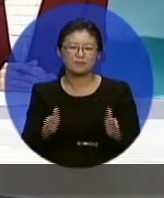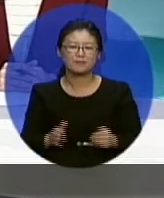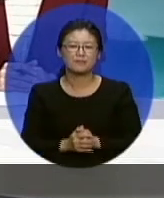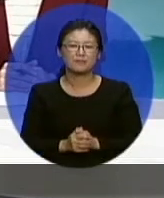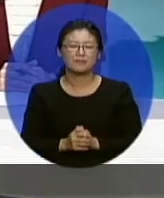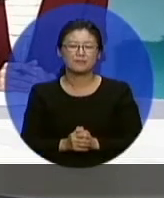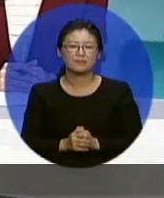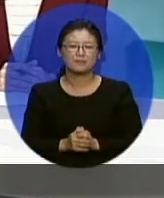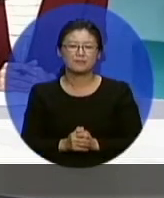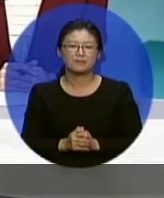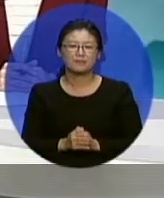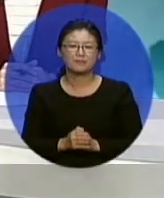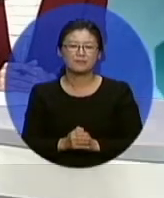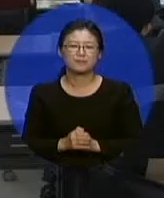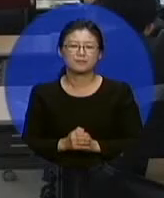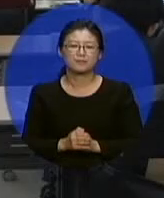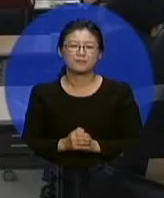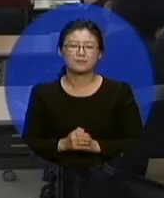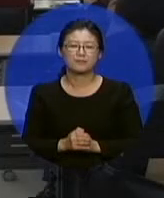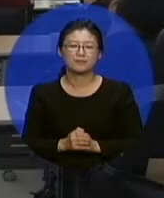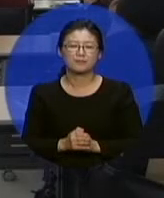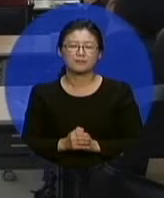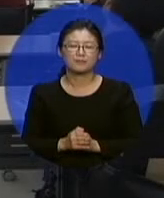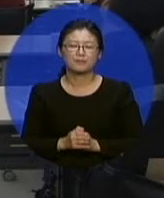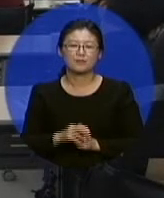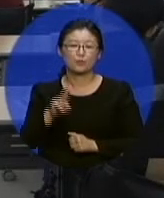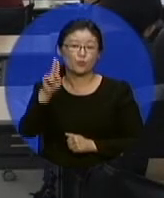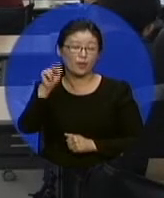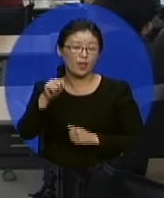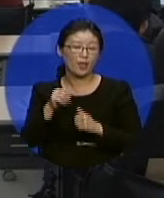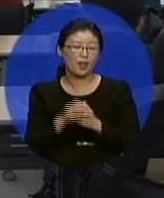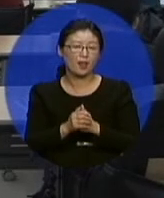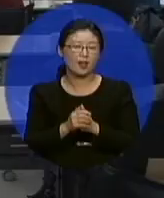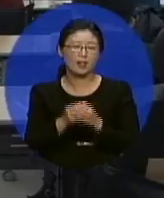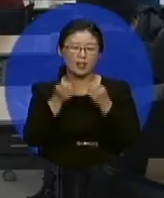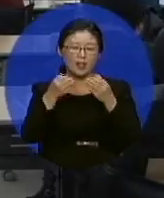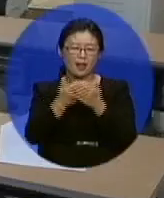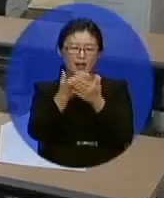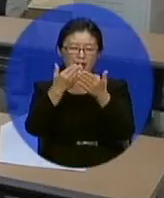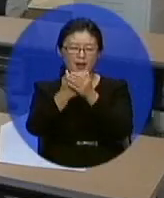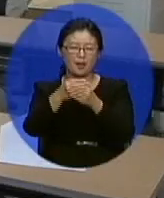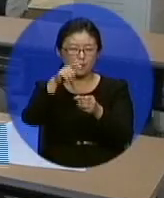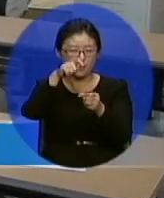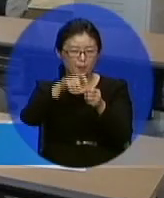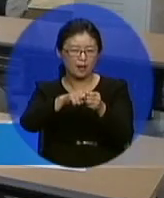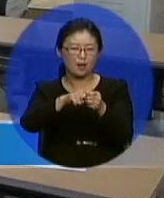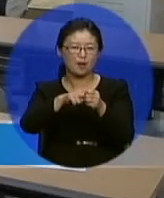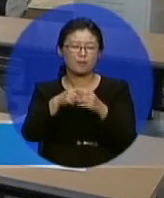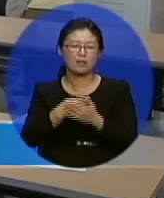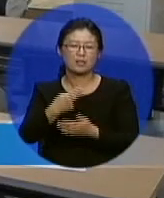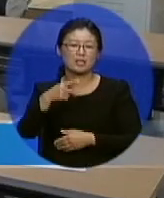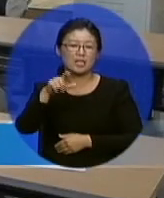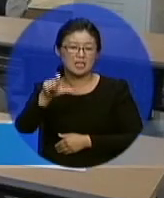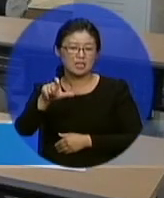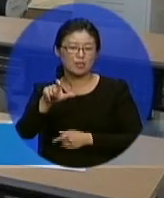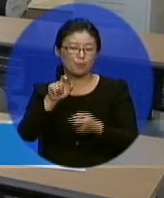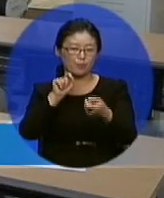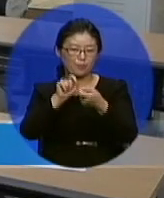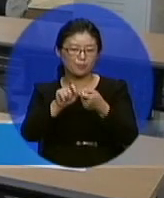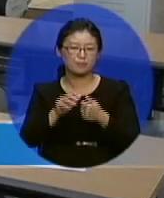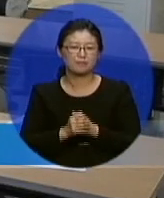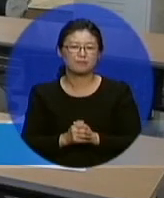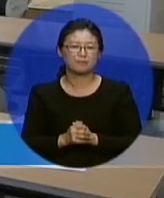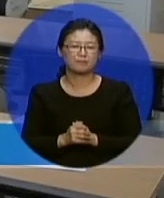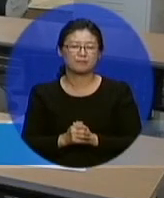합니다. 정두리 기자입니다. 유엔의 새천년 개발 목표 MDG의 최종 기한이 2015년으로 다가오고 있는